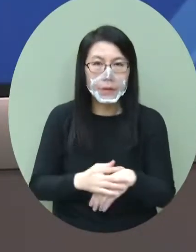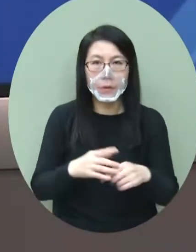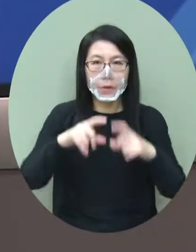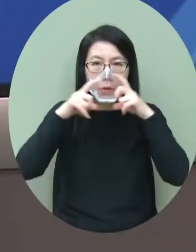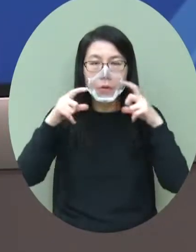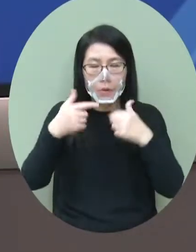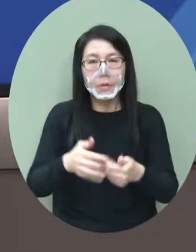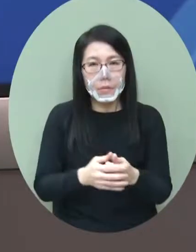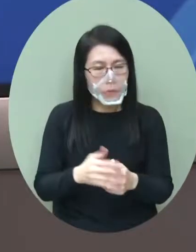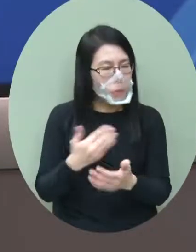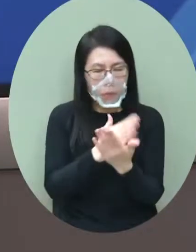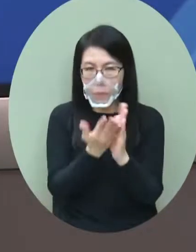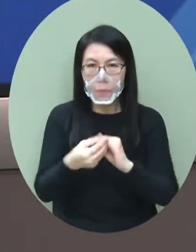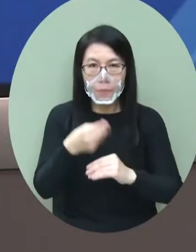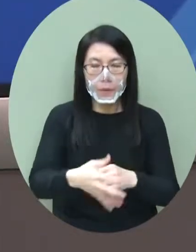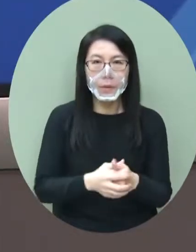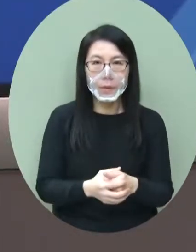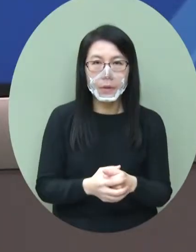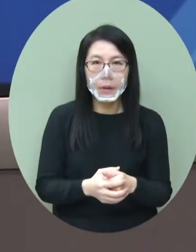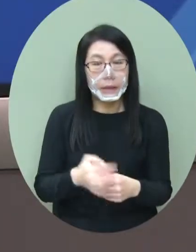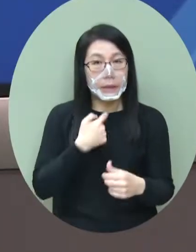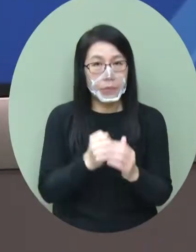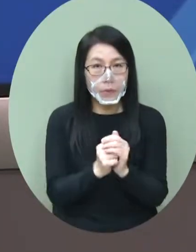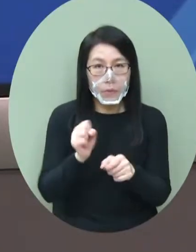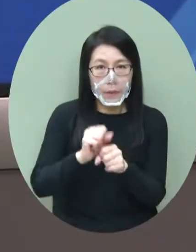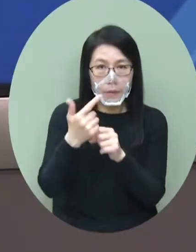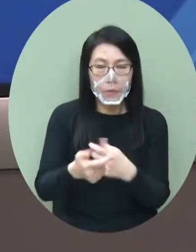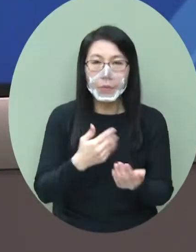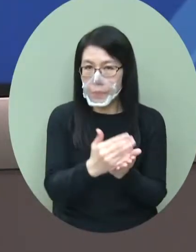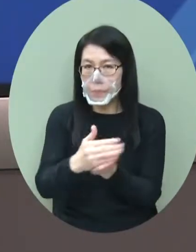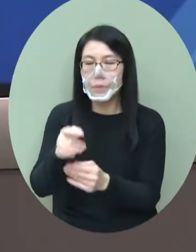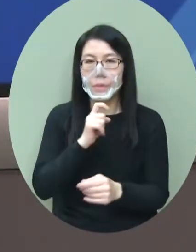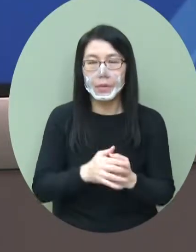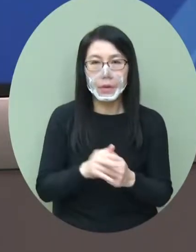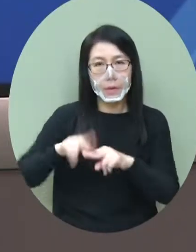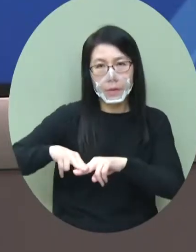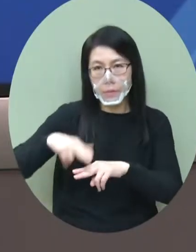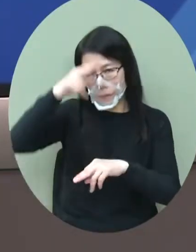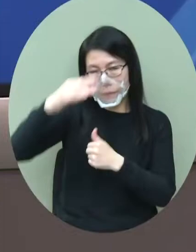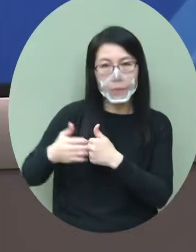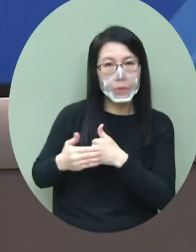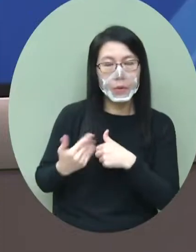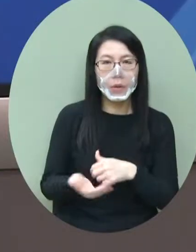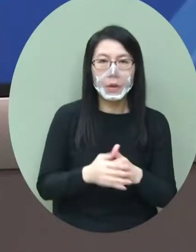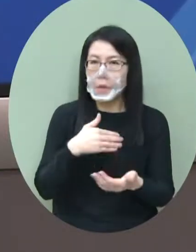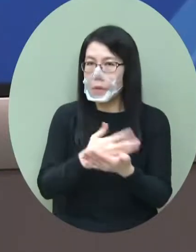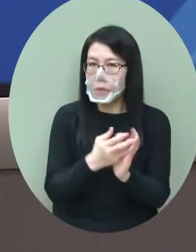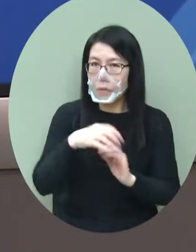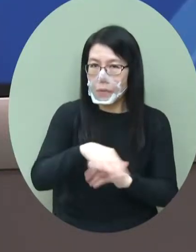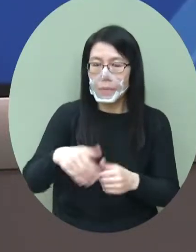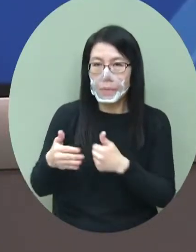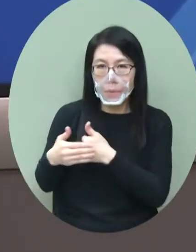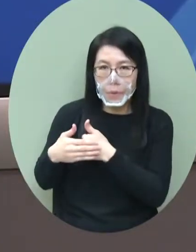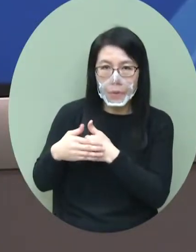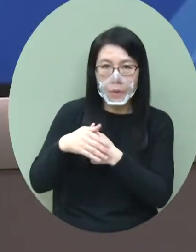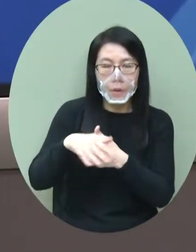另外还有，当然有外科口罩。这一方面我们会随着需求增加供应，中央所能提供的